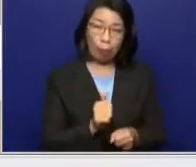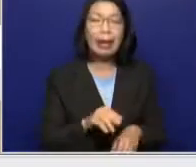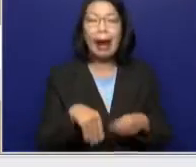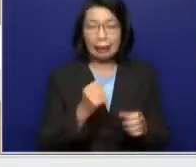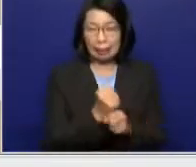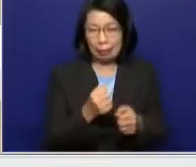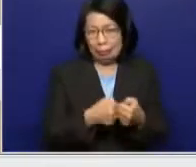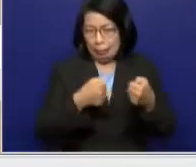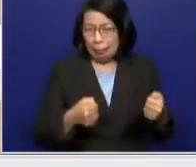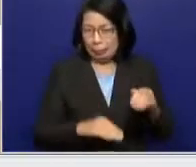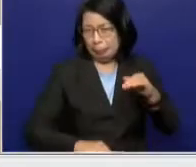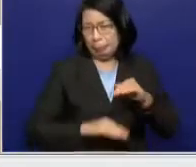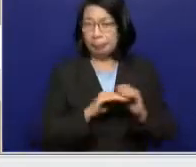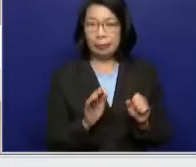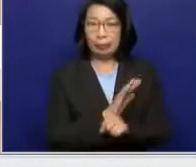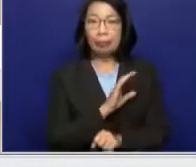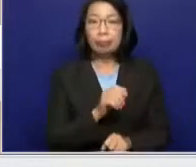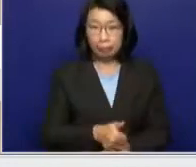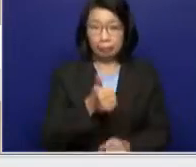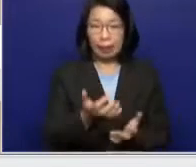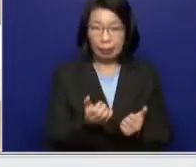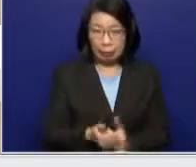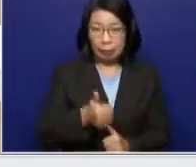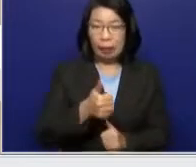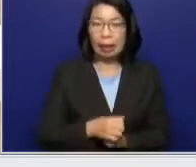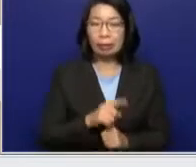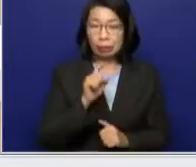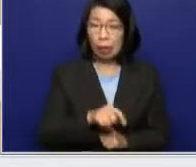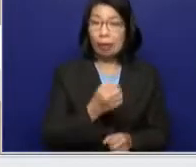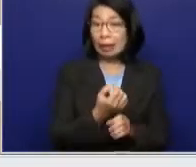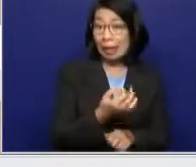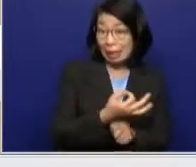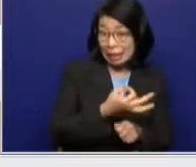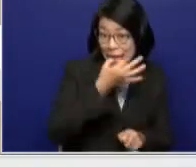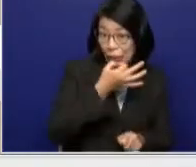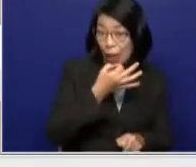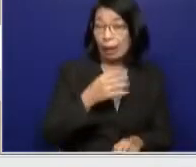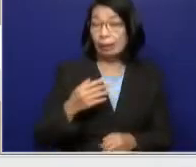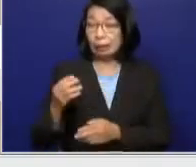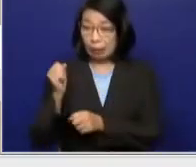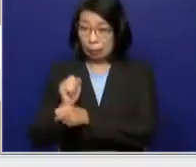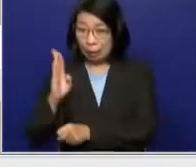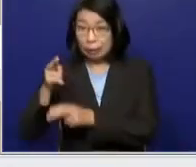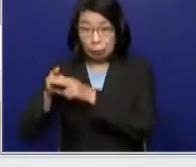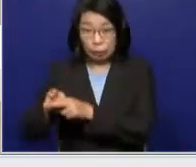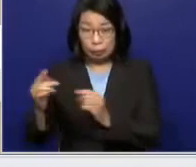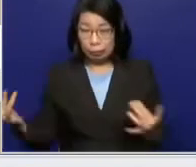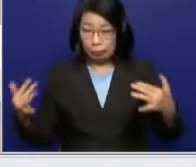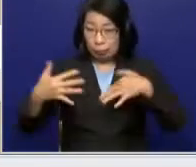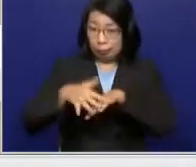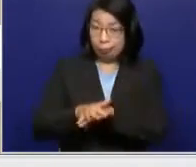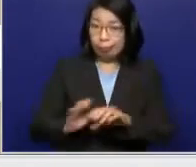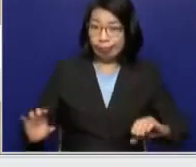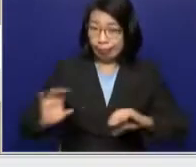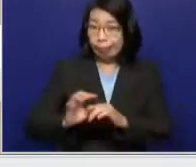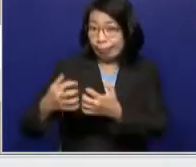นะครับแล้วก็การเรียนสายชีวะนั้นต้องทำเป็นทวิภาคีคือดึงภาคเอกชนมาร่วมลงทุนด้วยฝึกงานในโรงงานอุตสาหกรรมและ